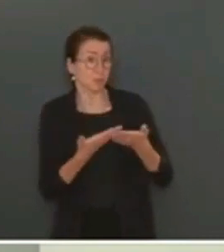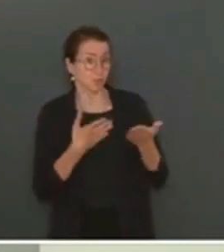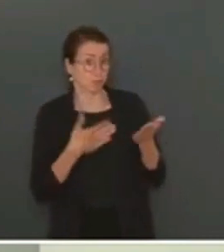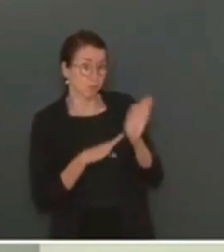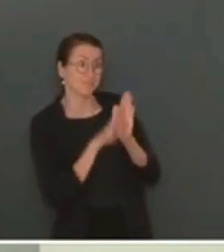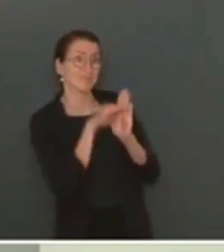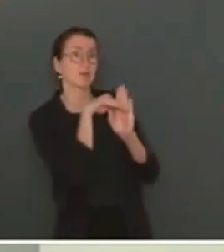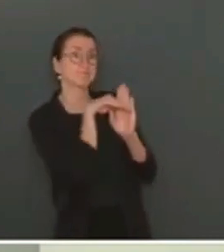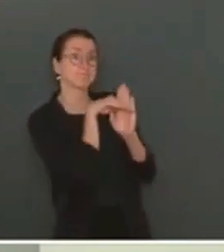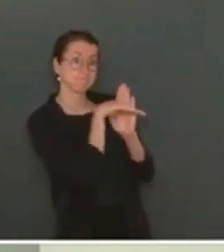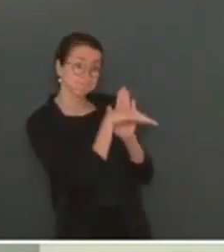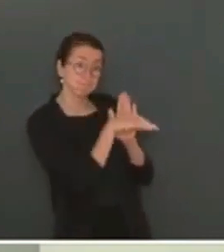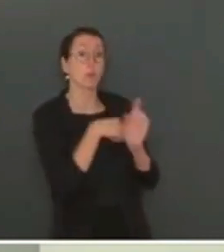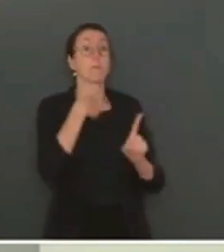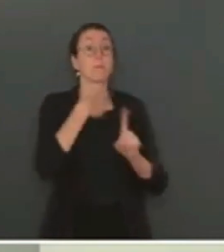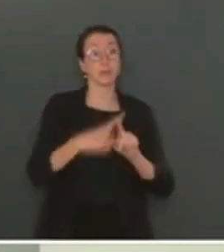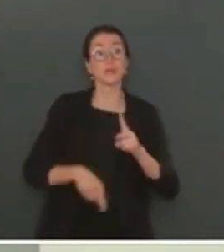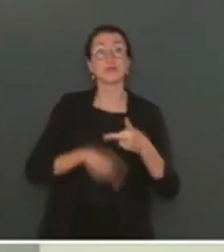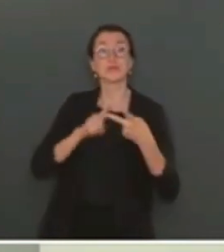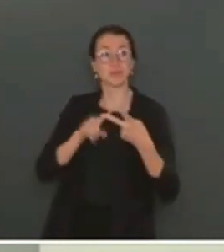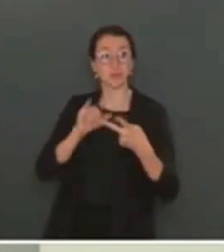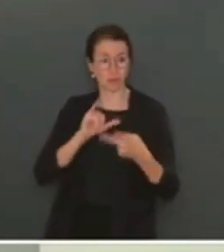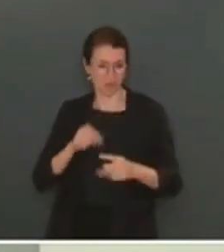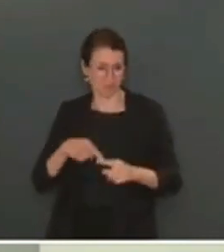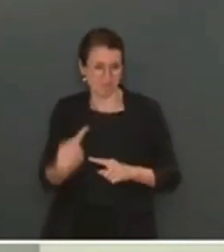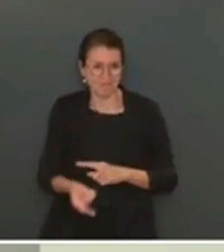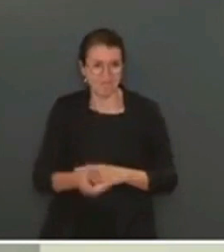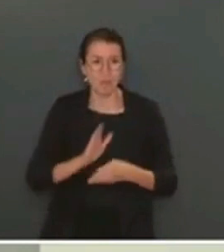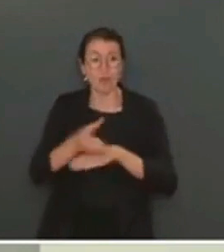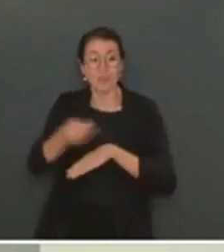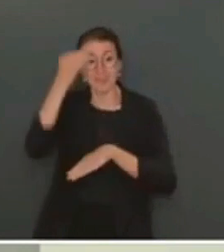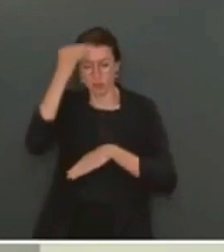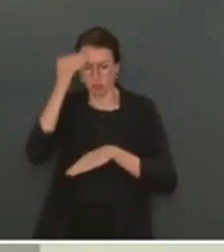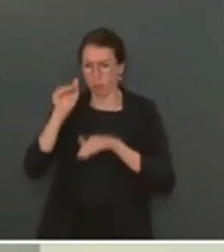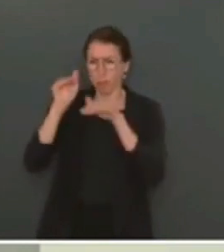بإنفعل المناخ لإنفعل وله يتحدى إن كامل